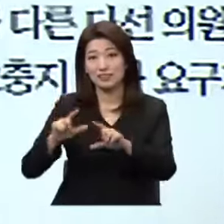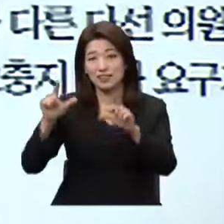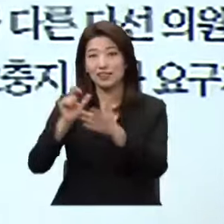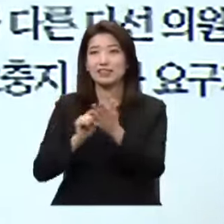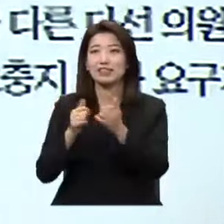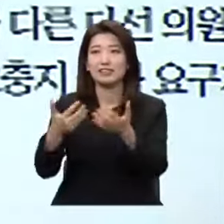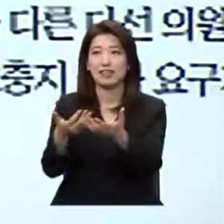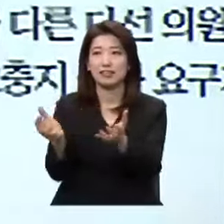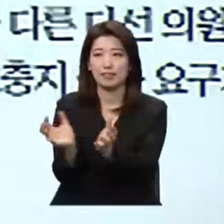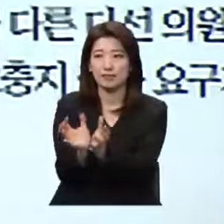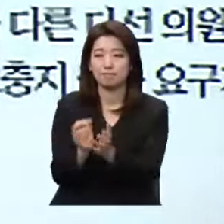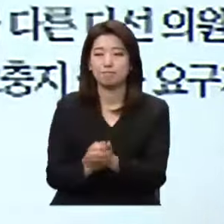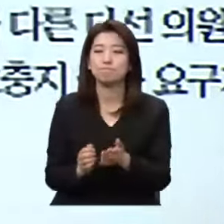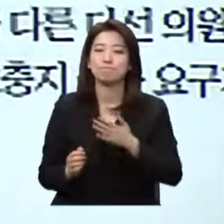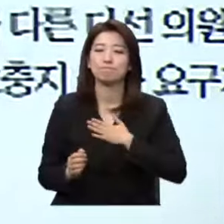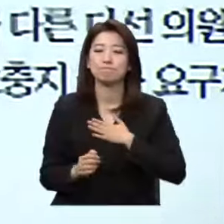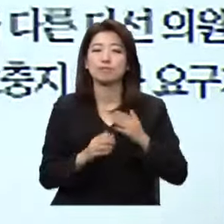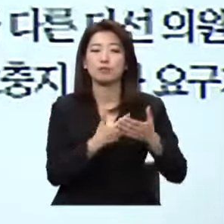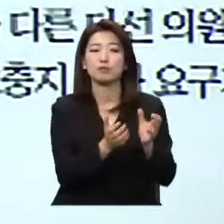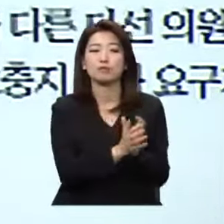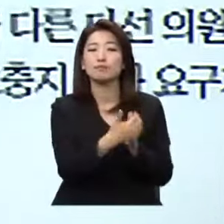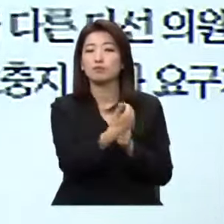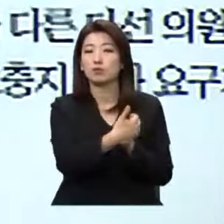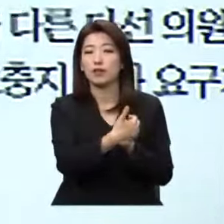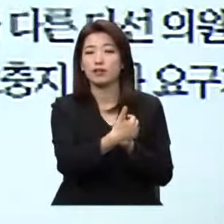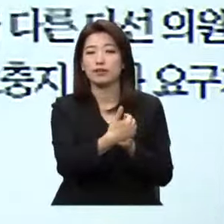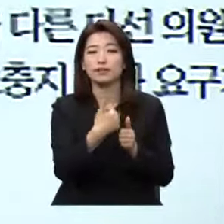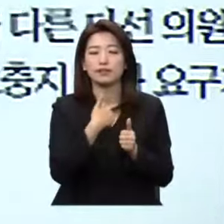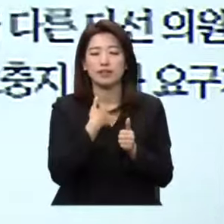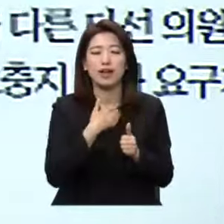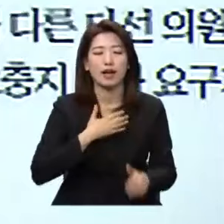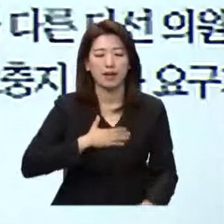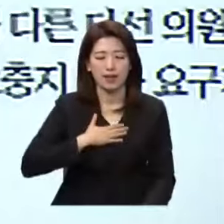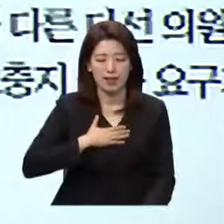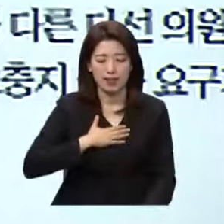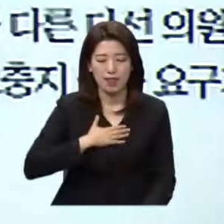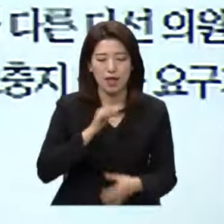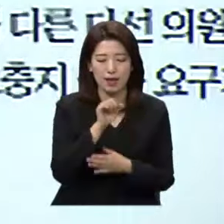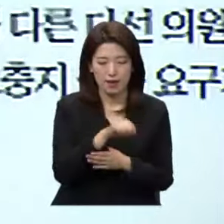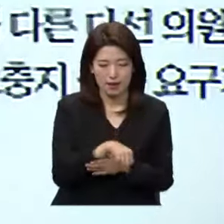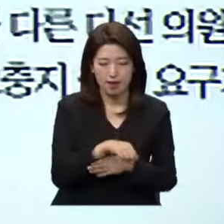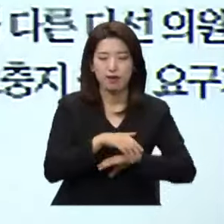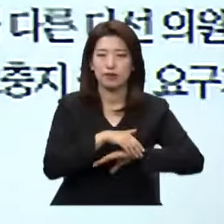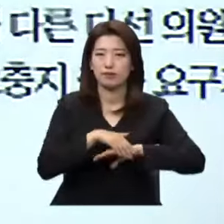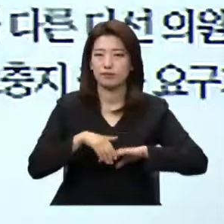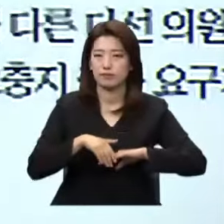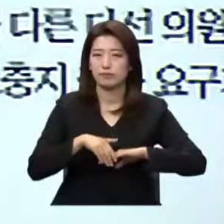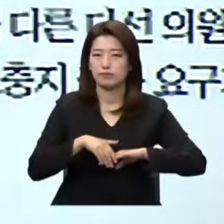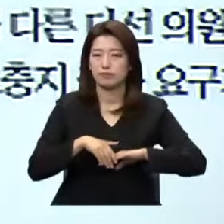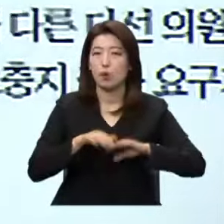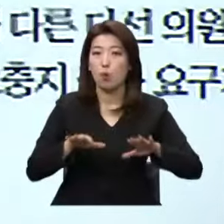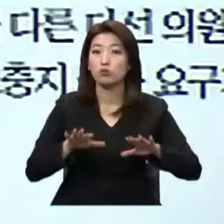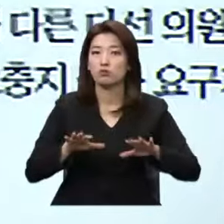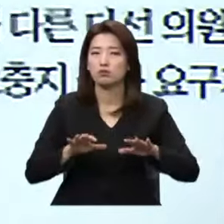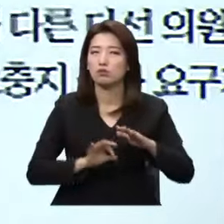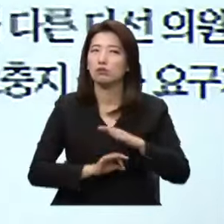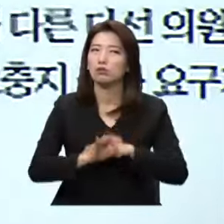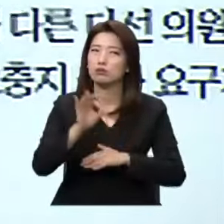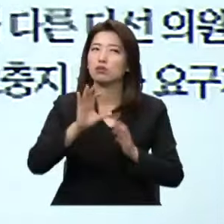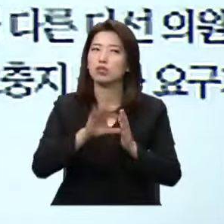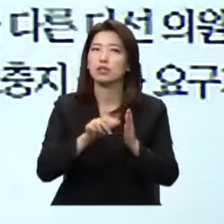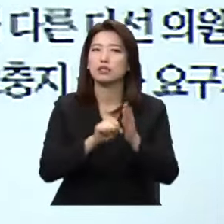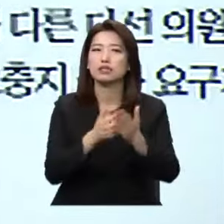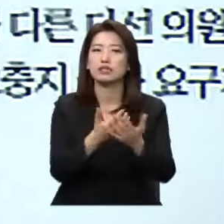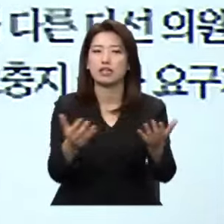수용하겠다고 밝힐 것으로 알려졌다 오늘이죠 오늘 아마 오전 중으로 지금 알려져 있습니다 오전 중에 기자인